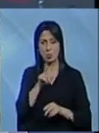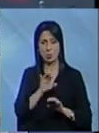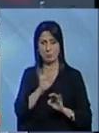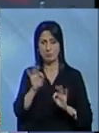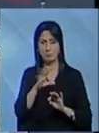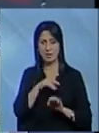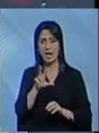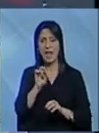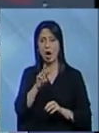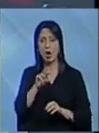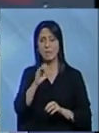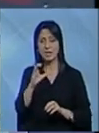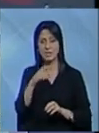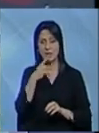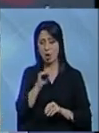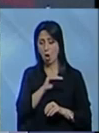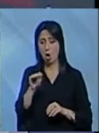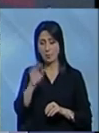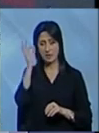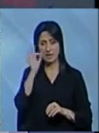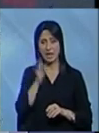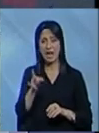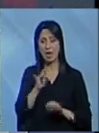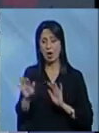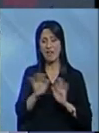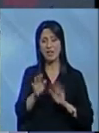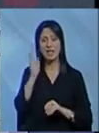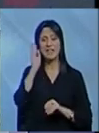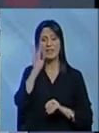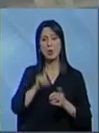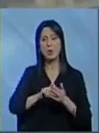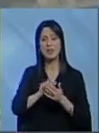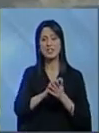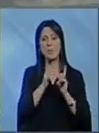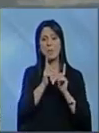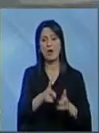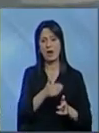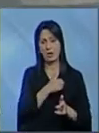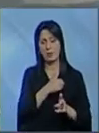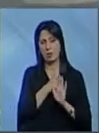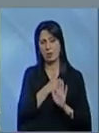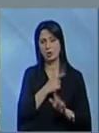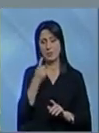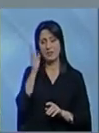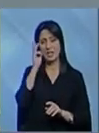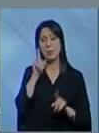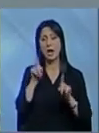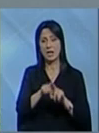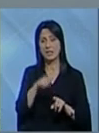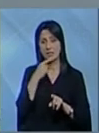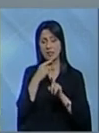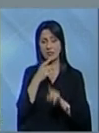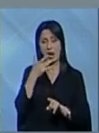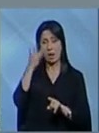განაცხადა. ჰეიკო მასის განმარტებით ოფიციალური ბერლინი რეგიონში ვითარების დიპლომატიური გზებით მოგვარების მომხრეა. პირველმა დიპლომატმა ასევე აღნიშნა,